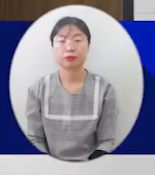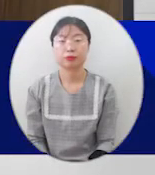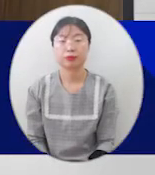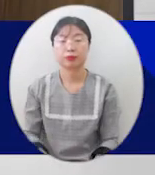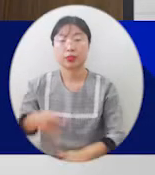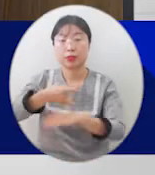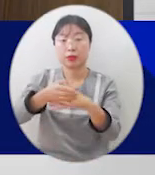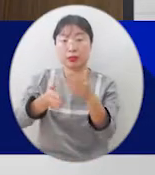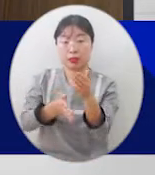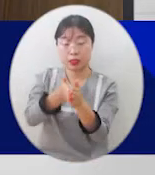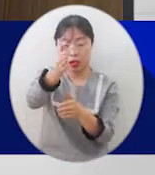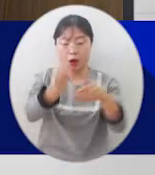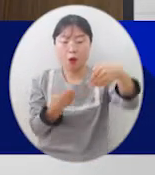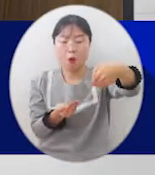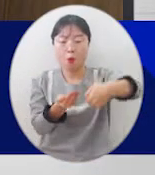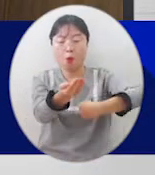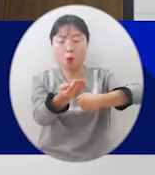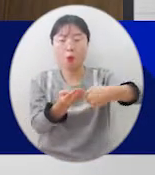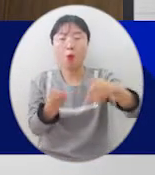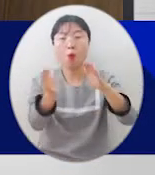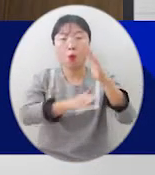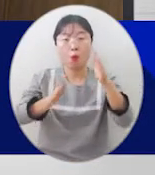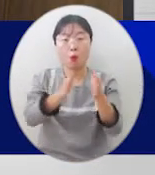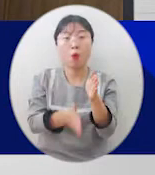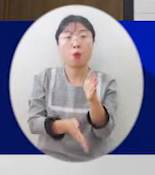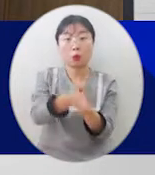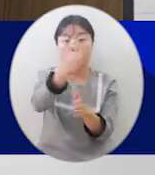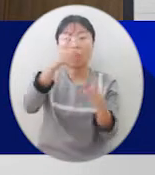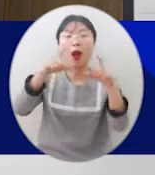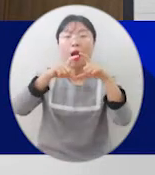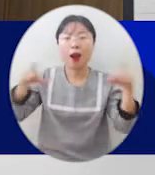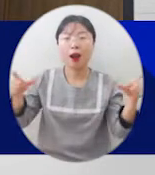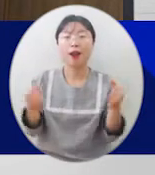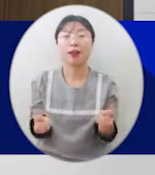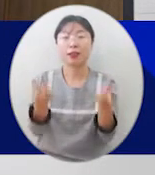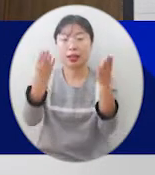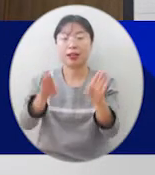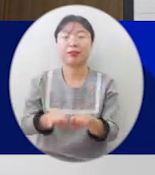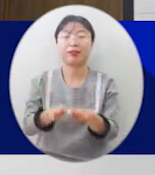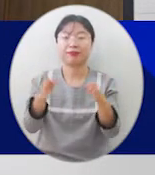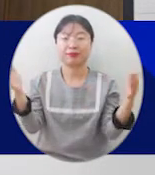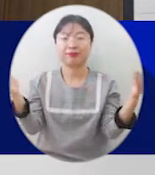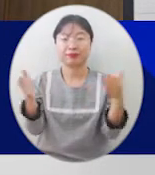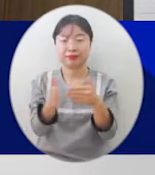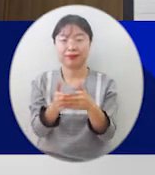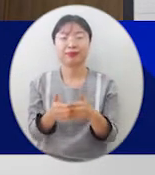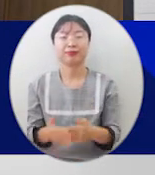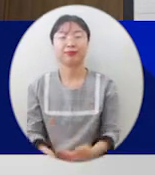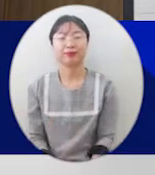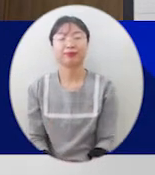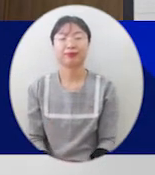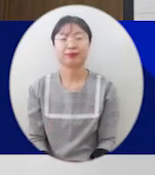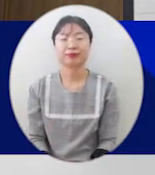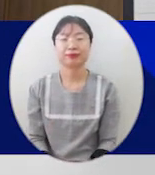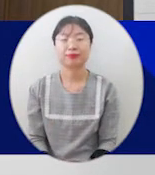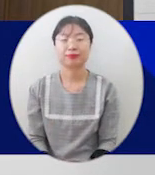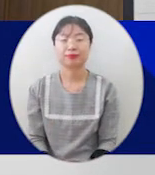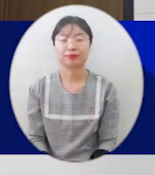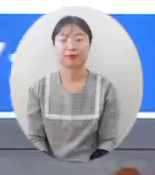의왕시가 공정무역도시 의왕 선언식을 개최하고 공정무역도시를 향한 본격적인 발걸음에 나섰습니다.